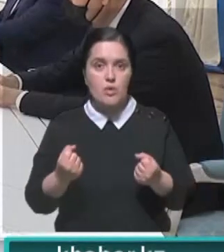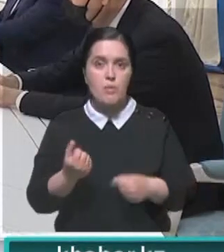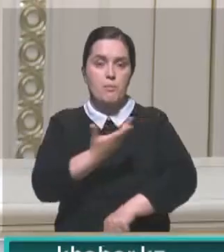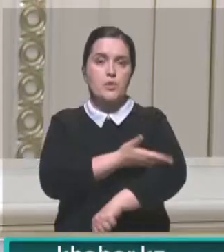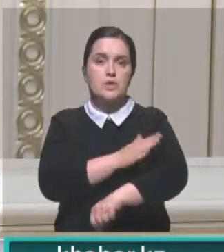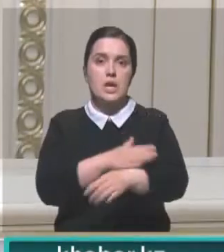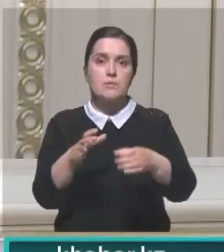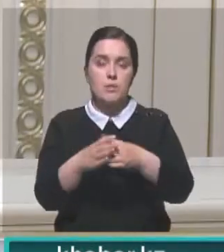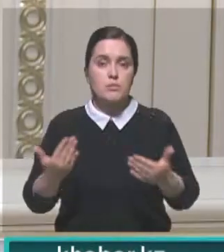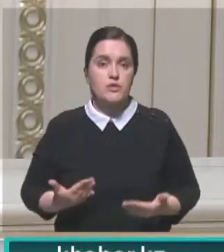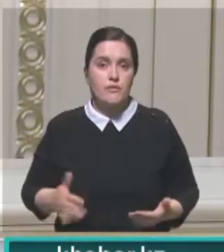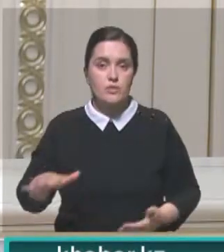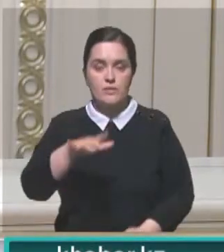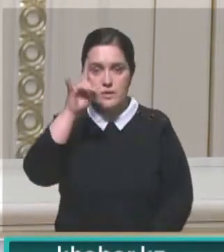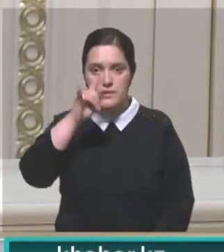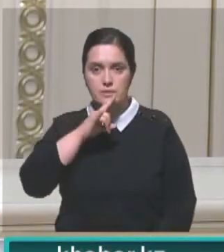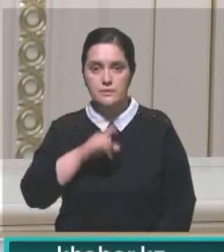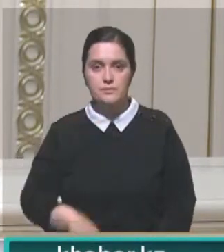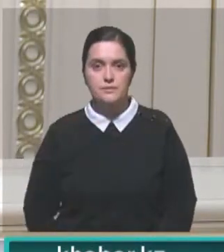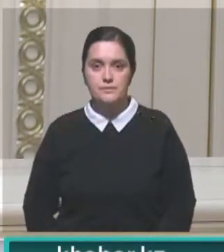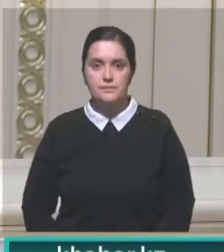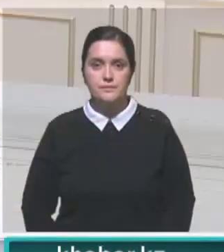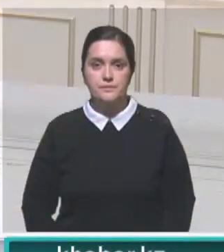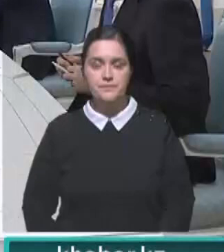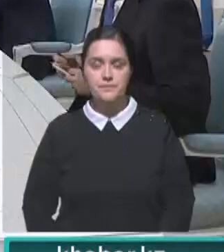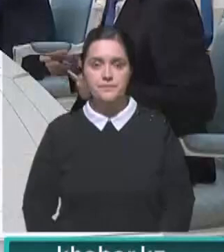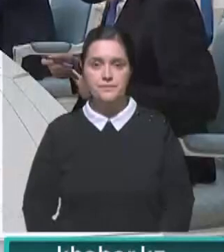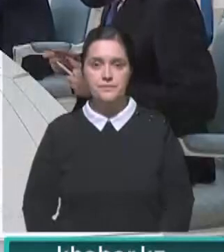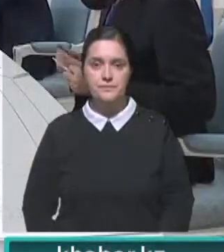поддержку польской диаспоры, проживающей в нашей стране.